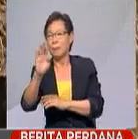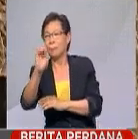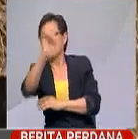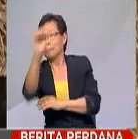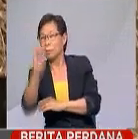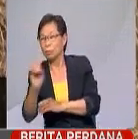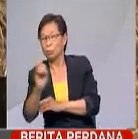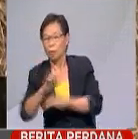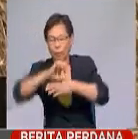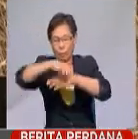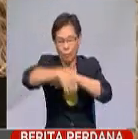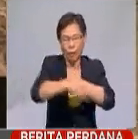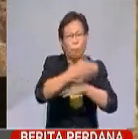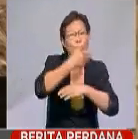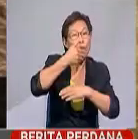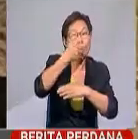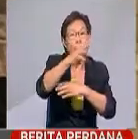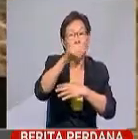45.5%, empangan Muda